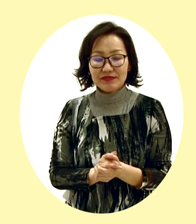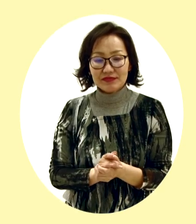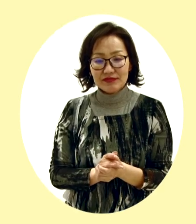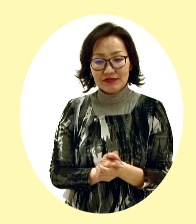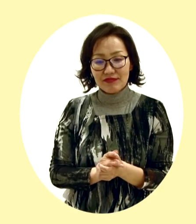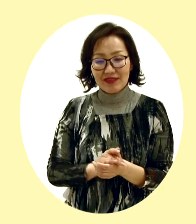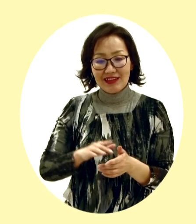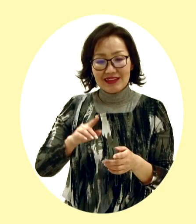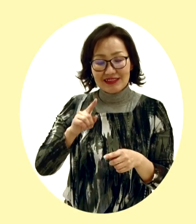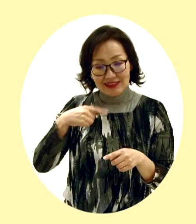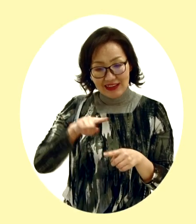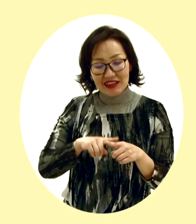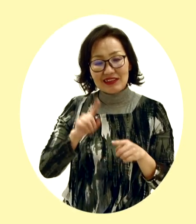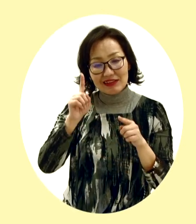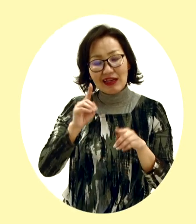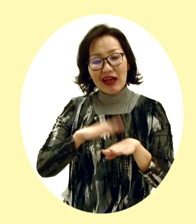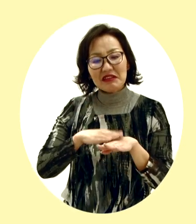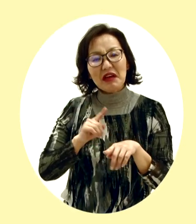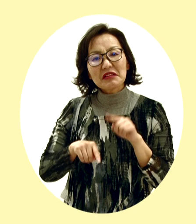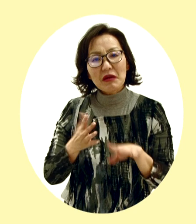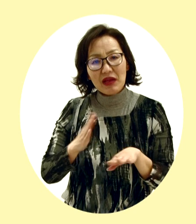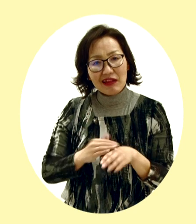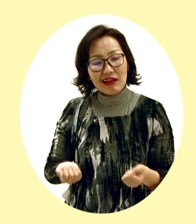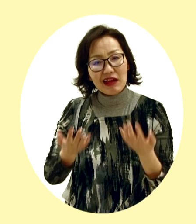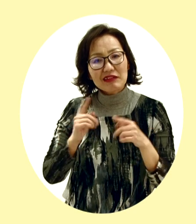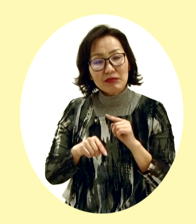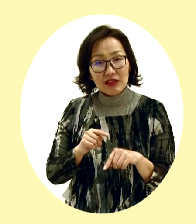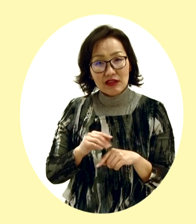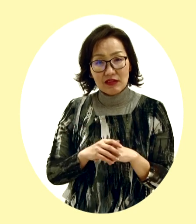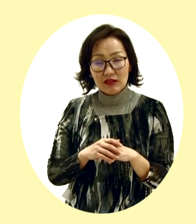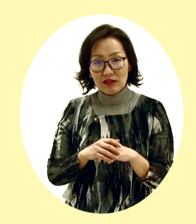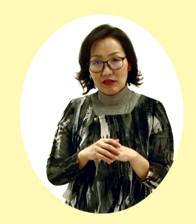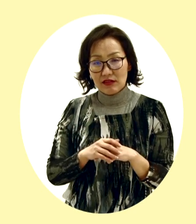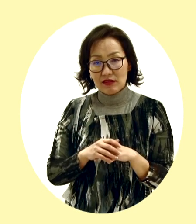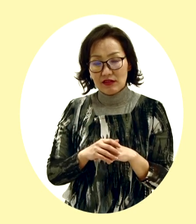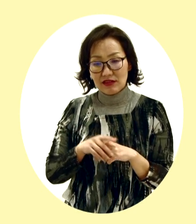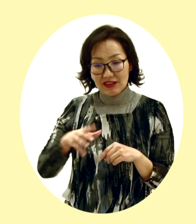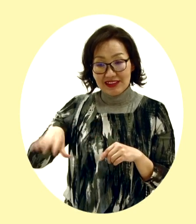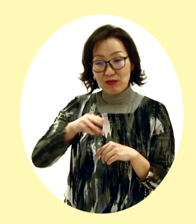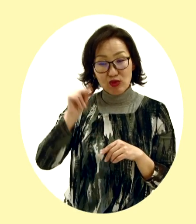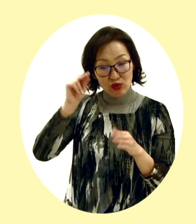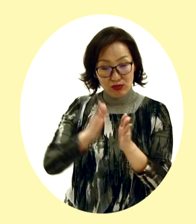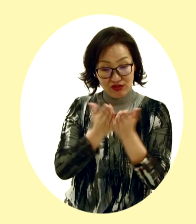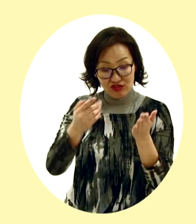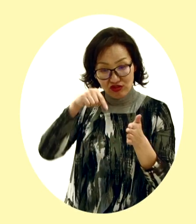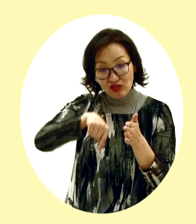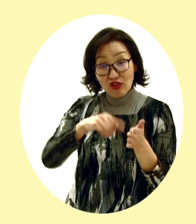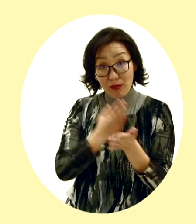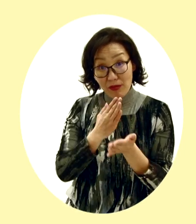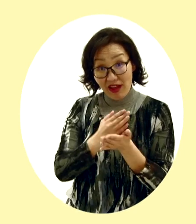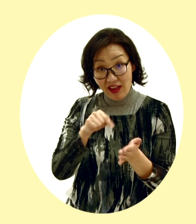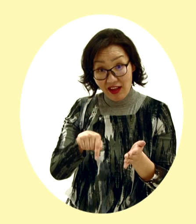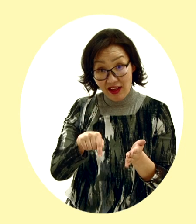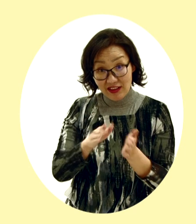За, бид гаргадаг дараагийн алдаа бол зураг дээр сайн анхаараарай. Энэ бол та бүхний сурагчдаар бас